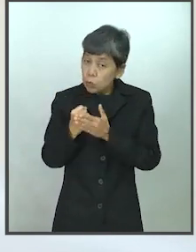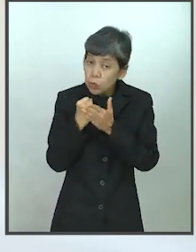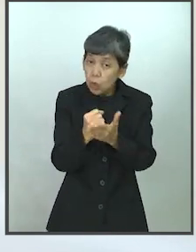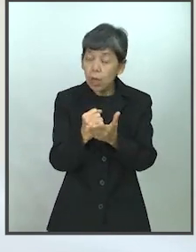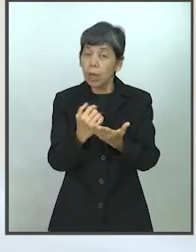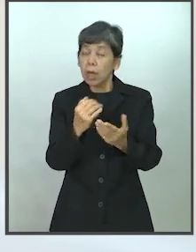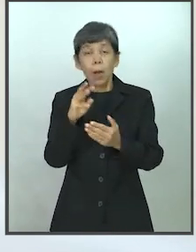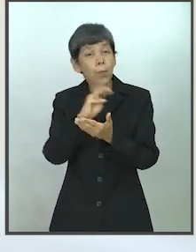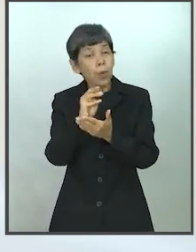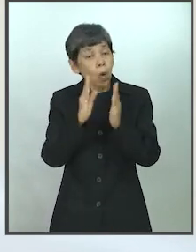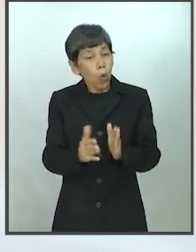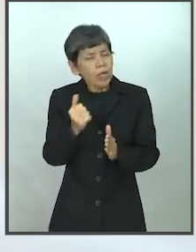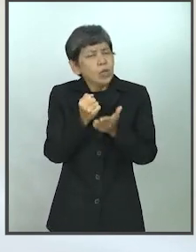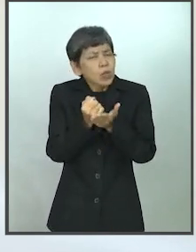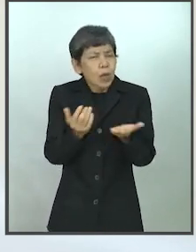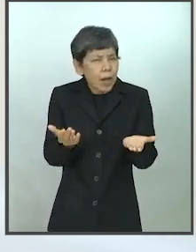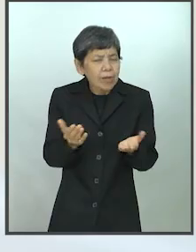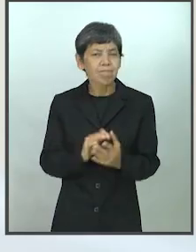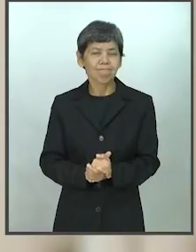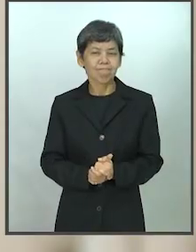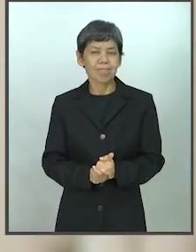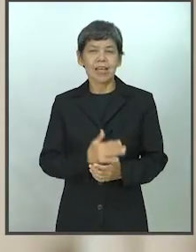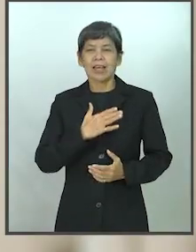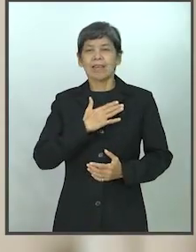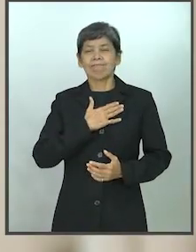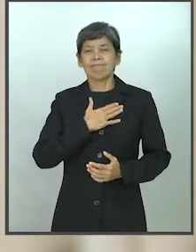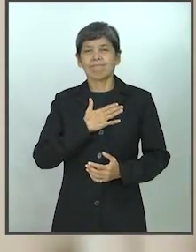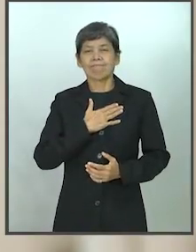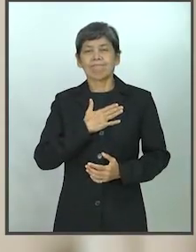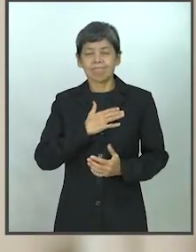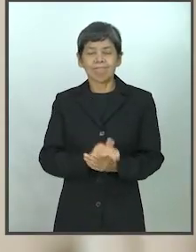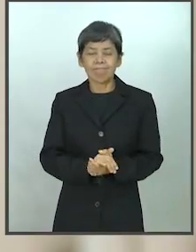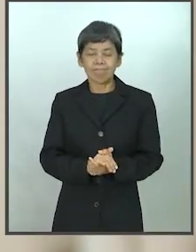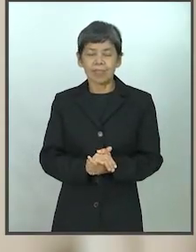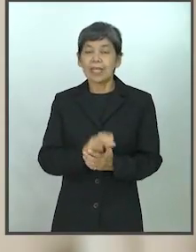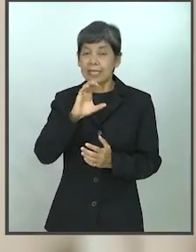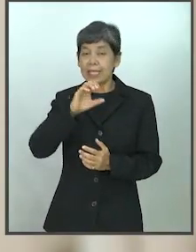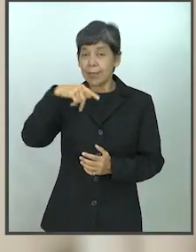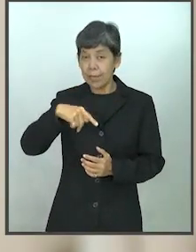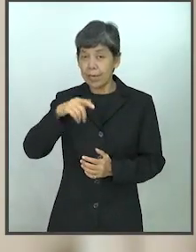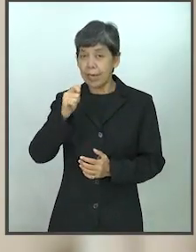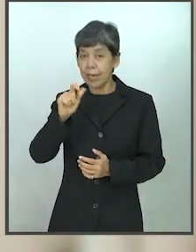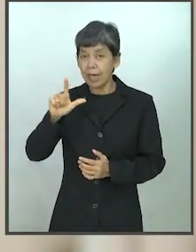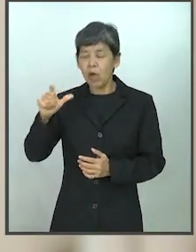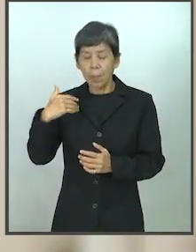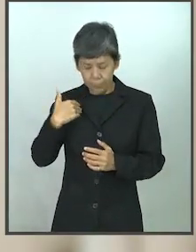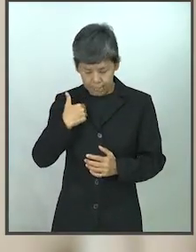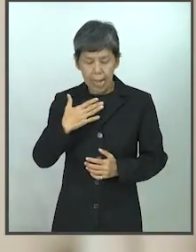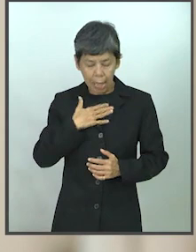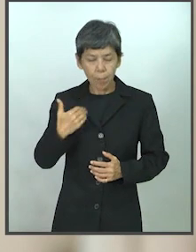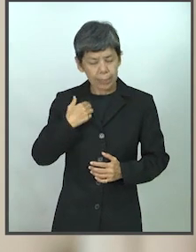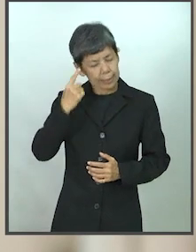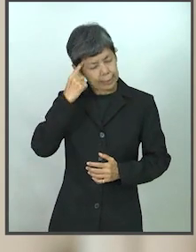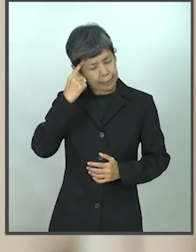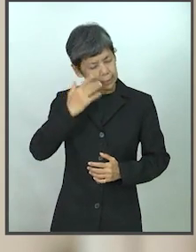มในมูลนิธิคนดีได้อย่างไรครับ อ๋อครับก็ก่อนอื่นขอเรียนว่าที่ CPO นะครับเราก็มีแน